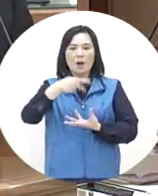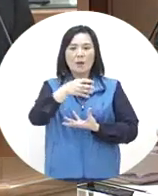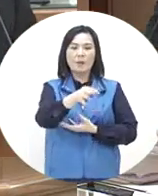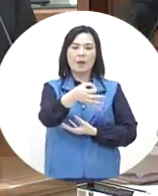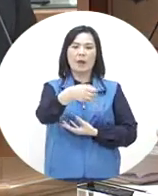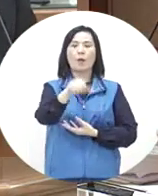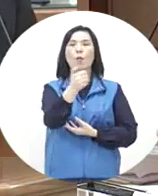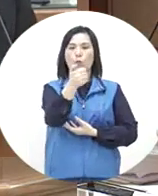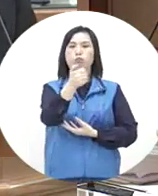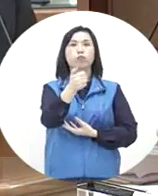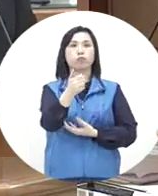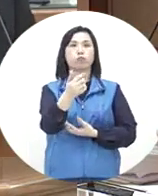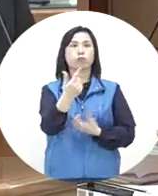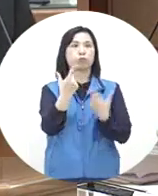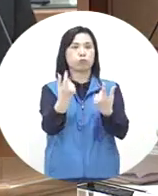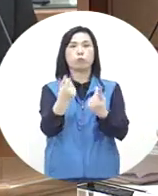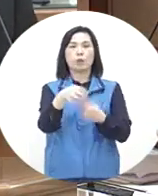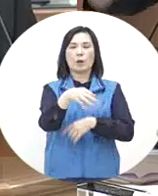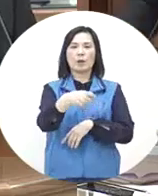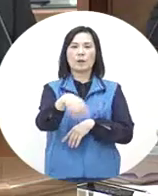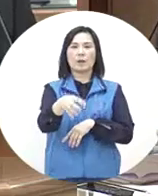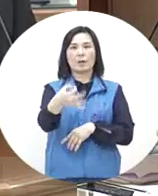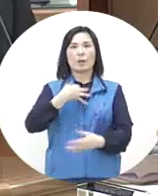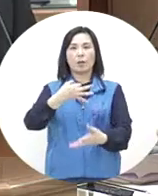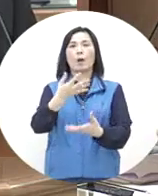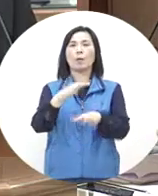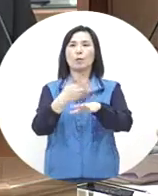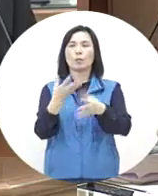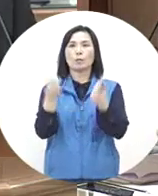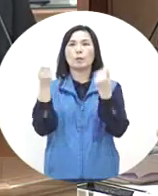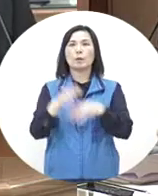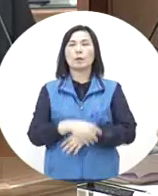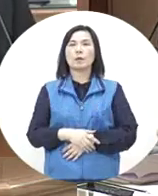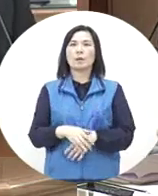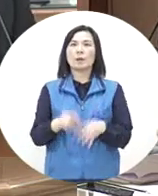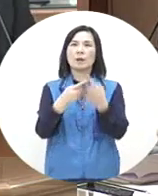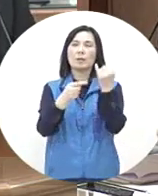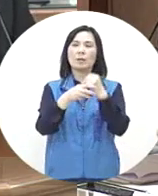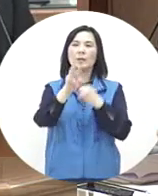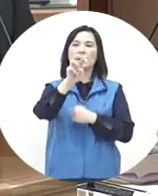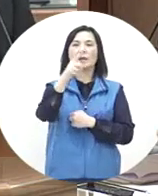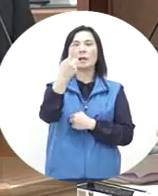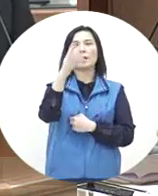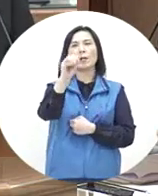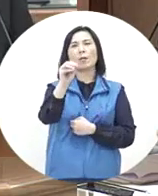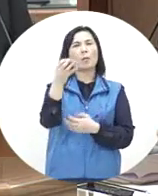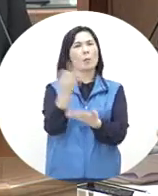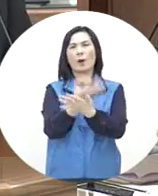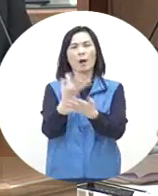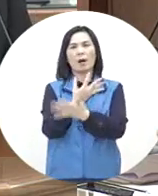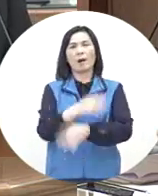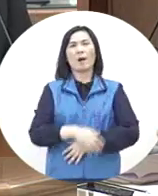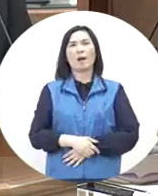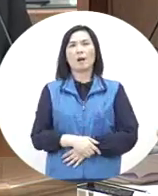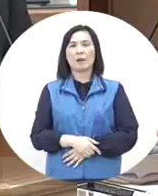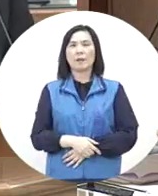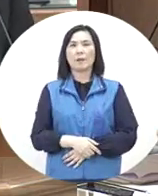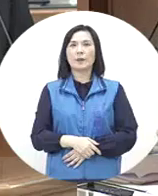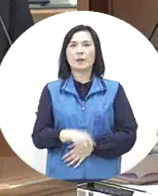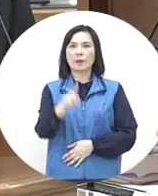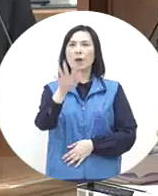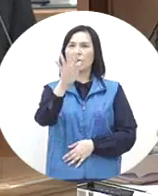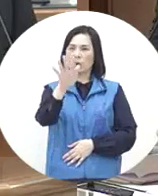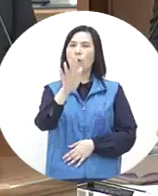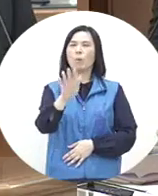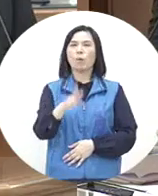好啊！ 市长啊，但是迄31万份也无够啊。 无啊，我跟人迄个500， 系啊， 有啦，